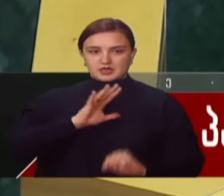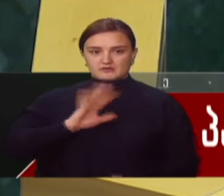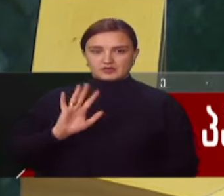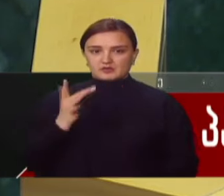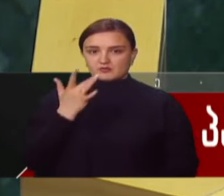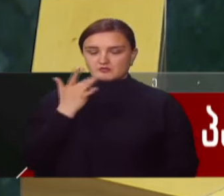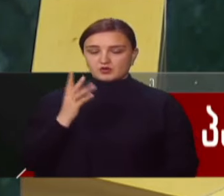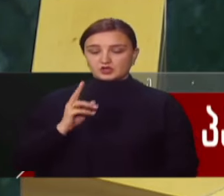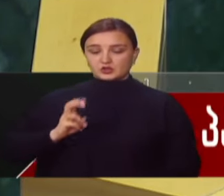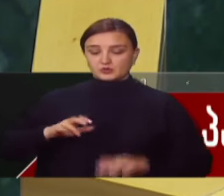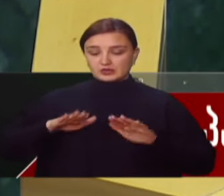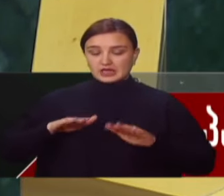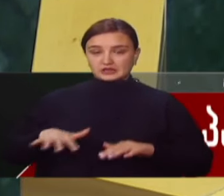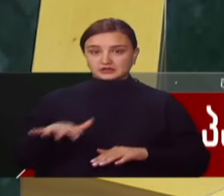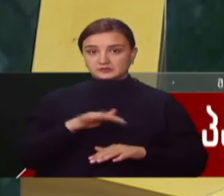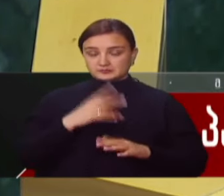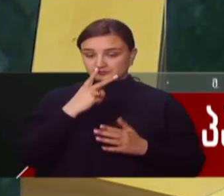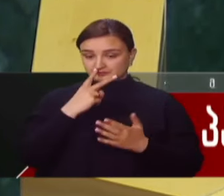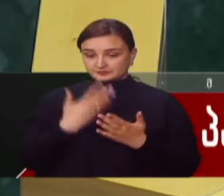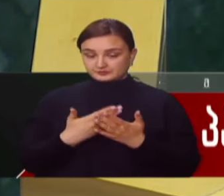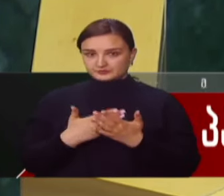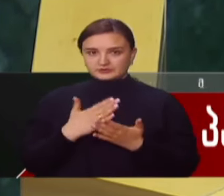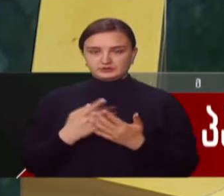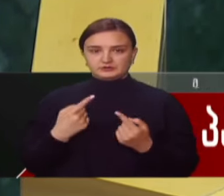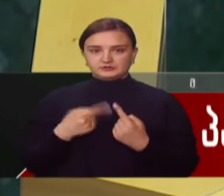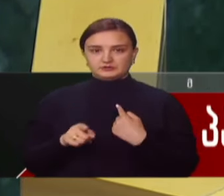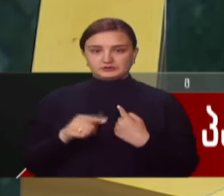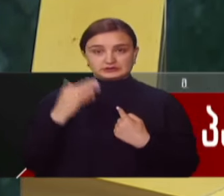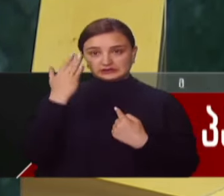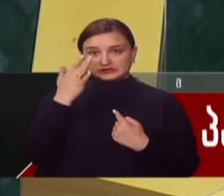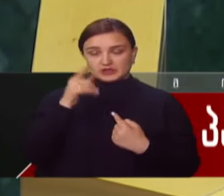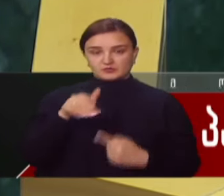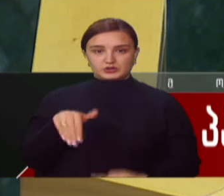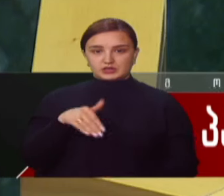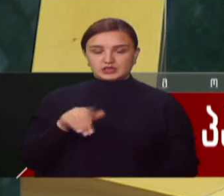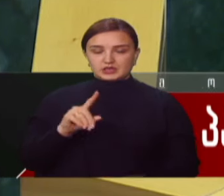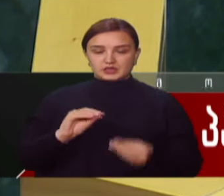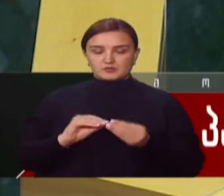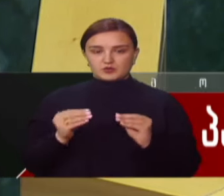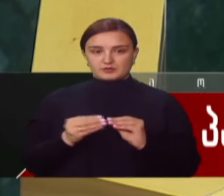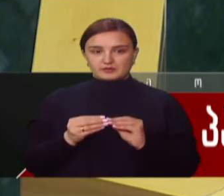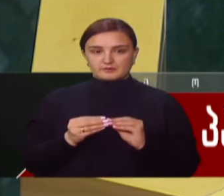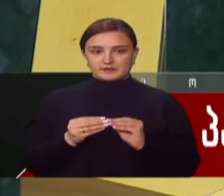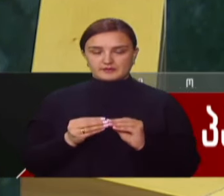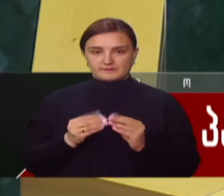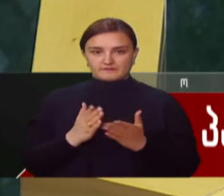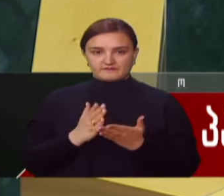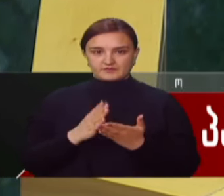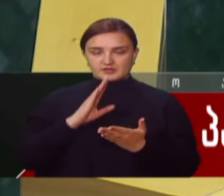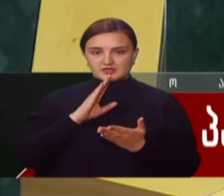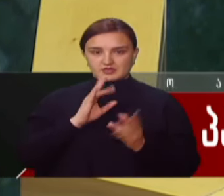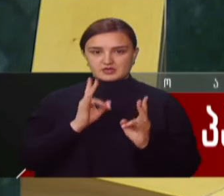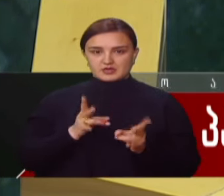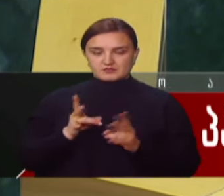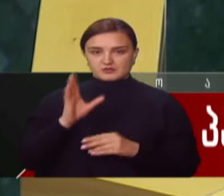შორის შემა გამოცხადება მანახა, რომ არის აბსოლუტურად სხვანაირი. Წარმოდგენა არა გაქვთ, რა პრობლემების წინაშე დგებიან ქალები,